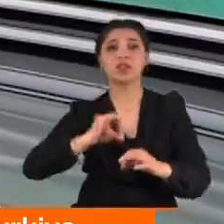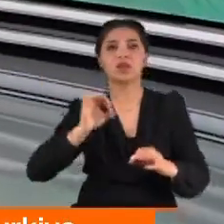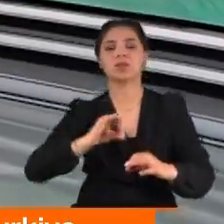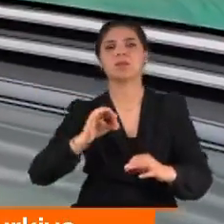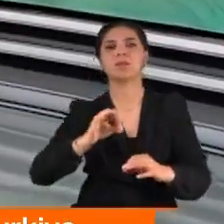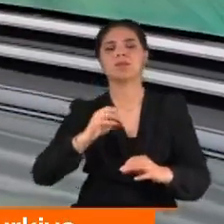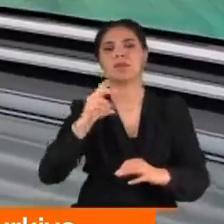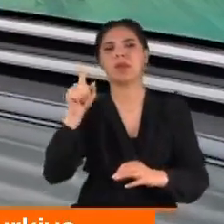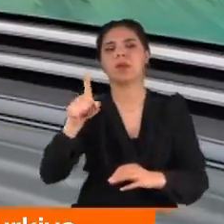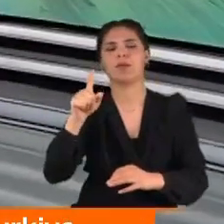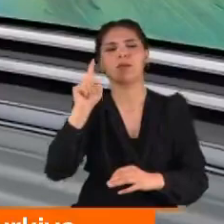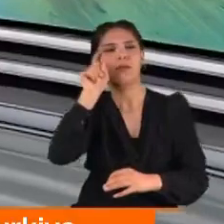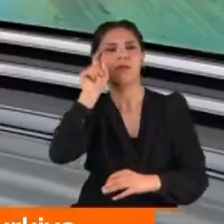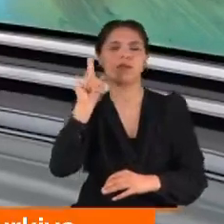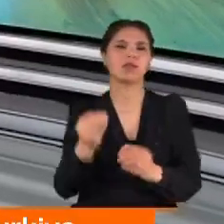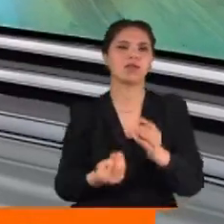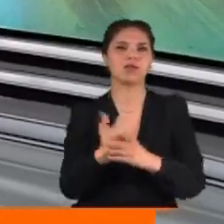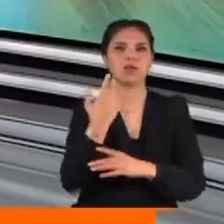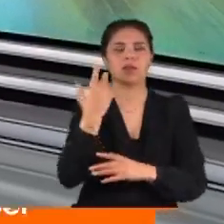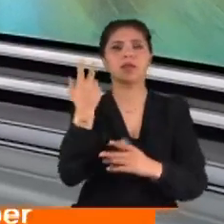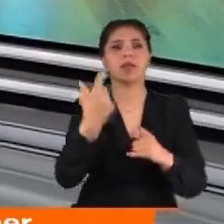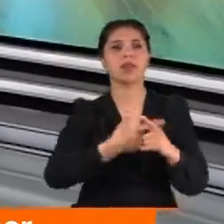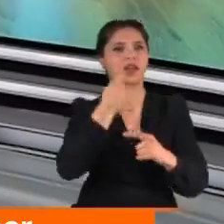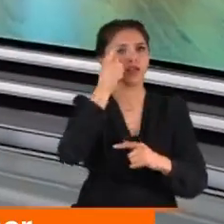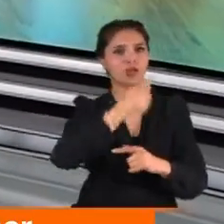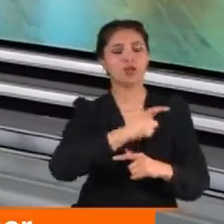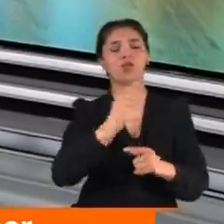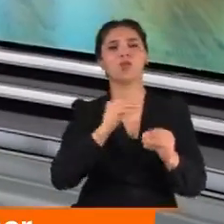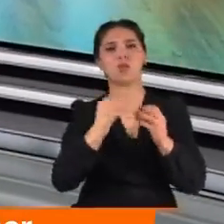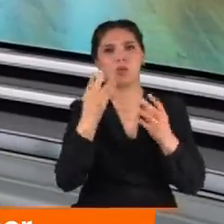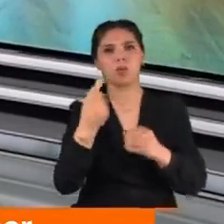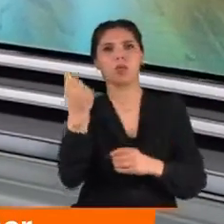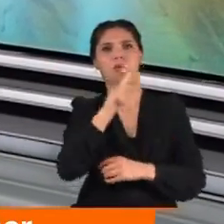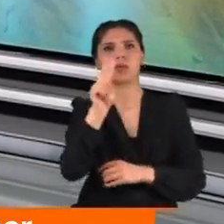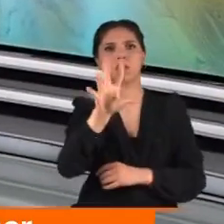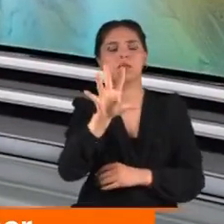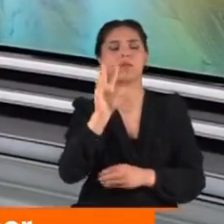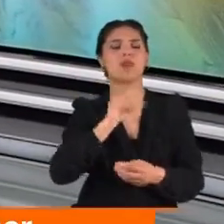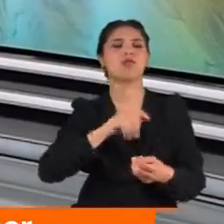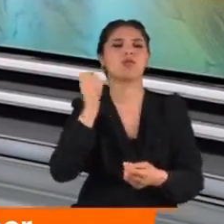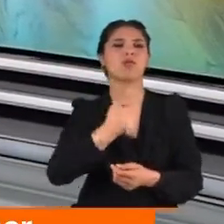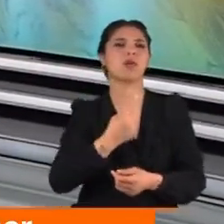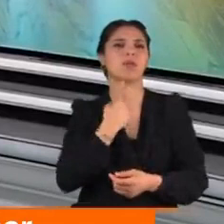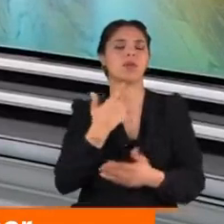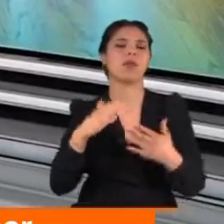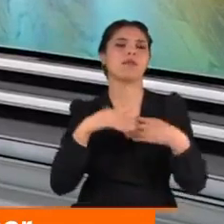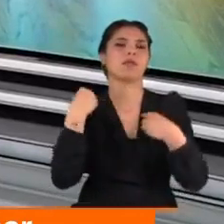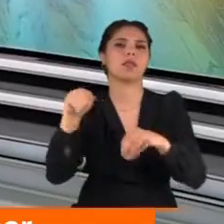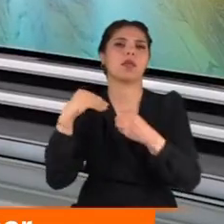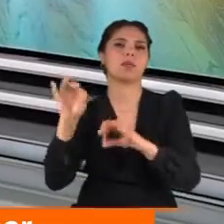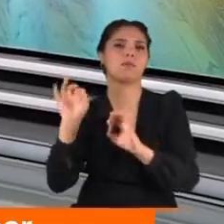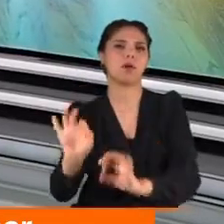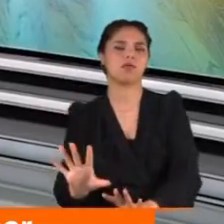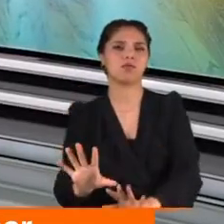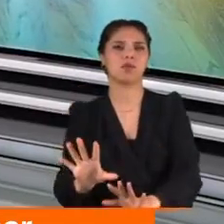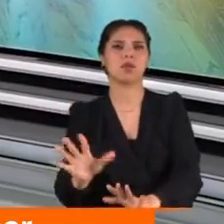bir kurnazlık durumu da söz konusu. Kiracısıyla sorun yaşayanlar ve %25 sınırla yetinmek istemeyenler birer birer evlerini satışa çıkarmaya